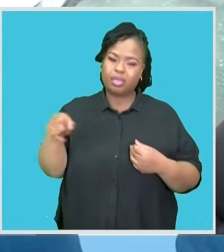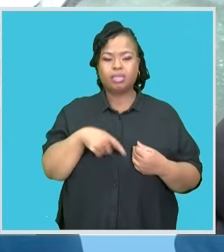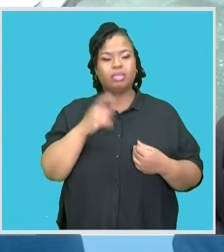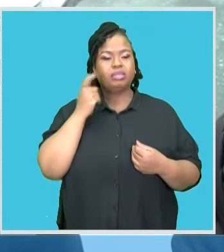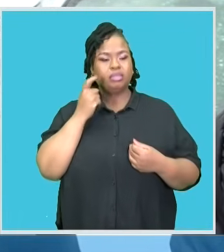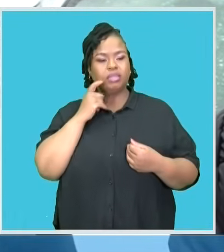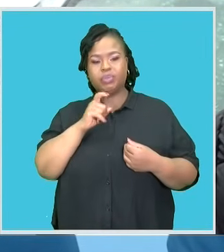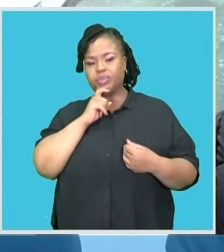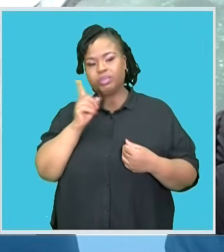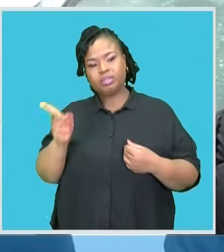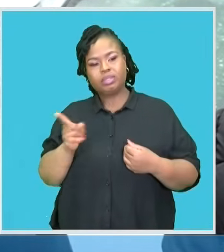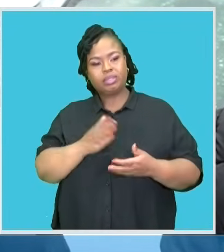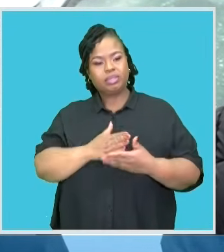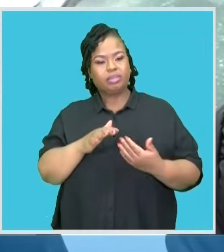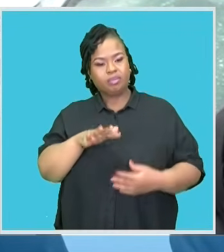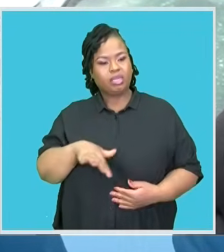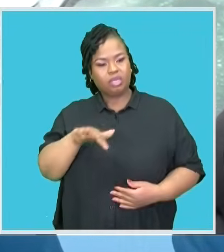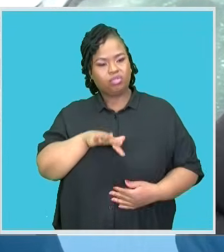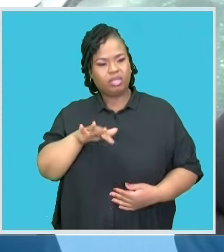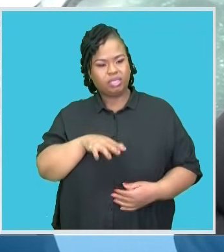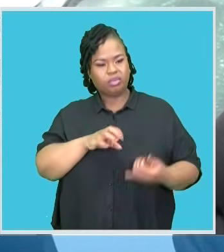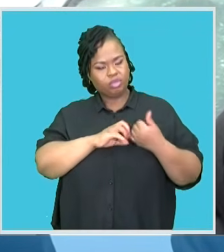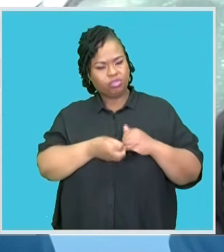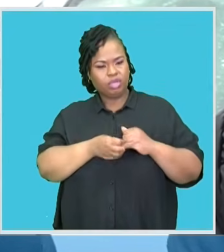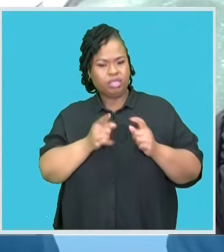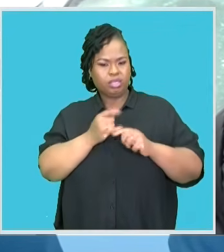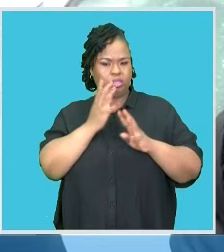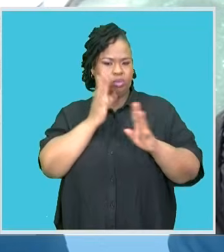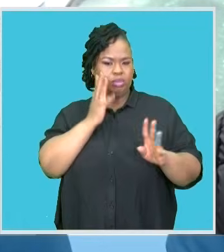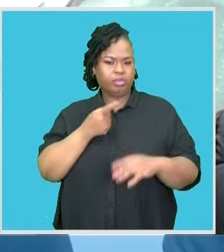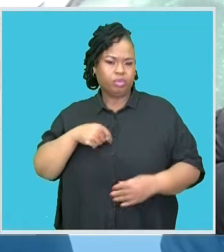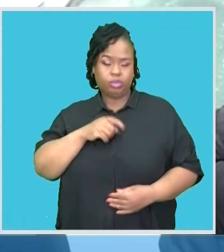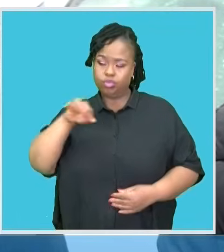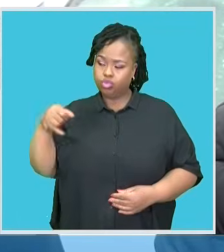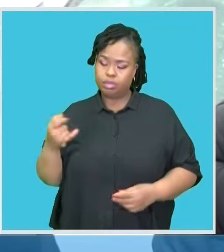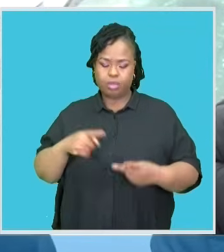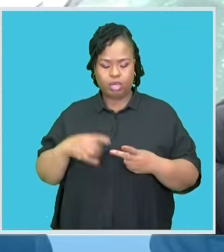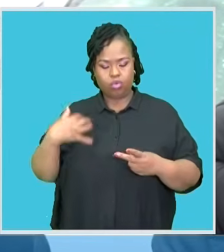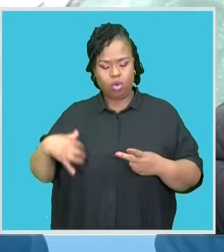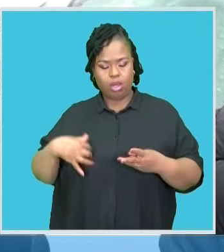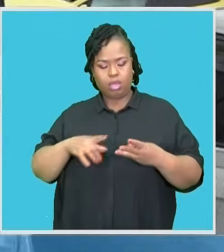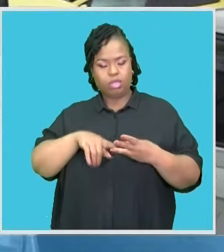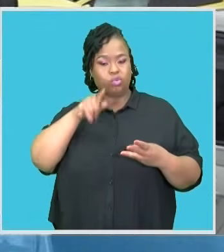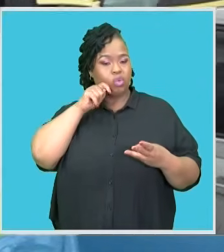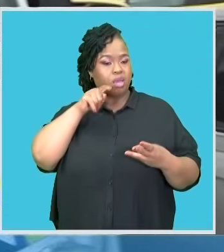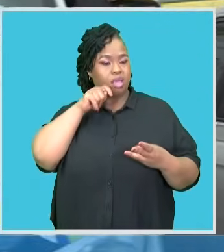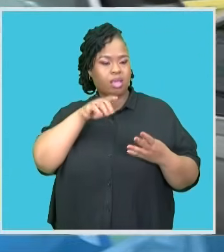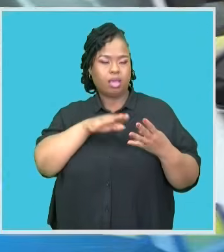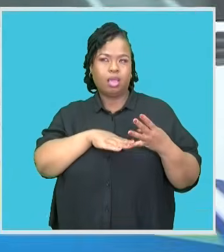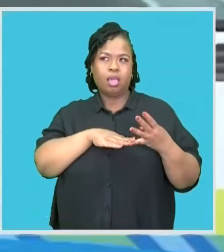kuney'ndawo ezibhizi zilokhu zizama zivuka ngapha emalokishini wethu eJohannesburg, eKuruleni, eTshwane